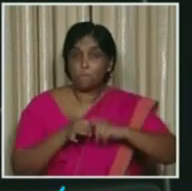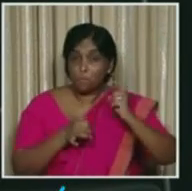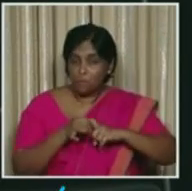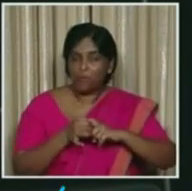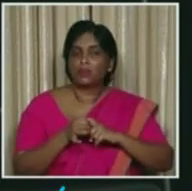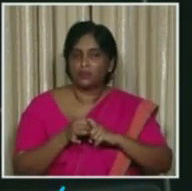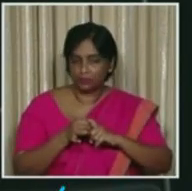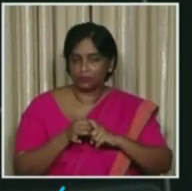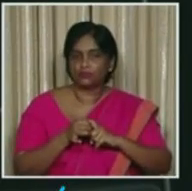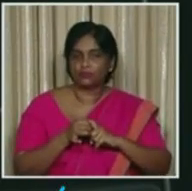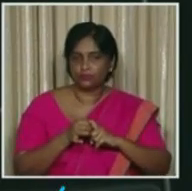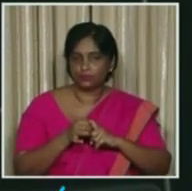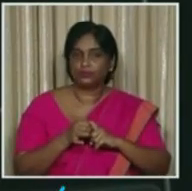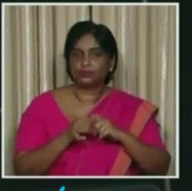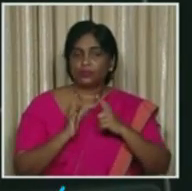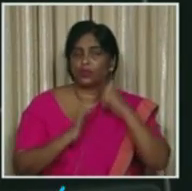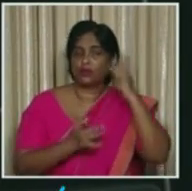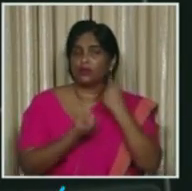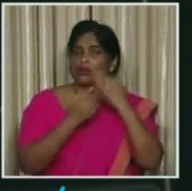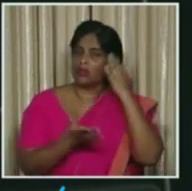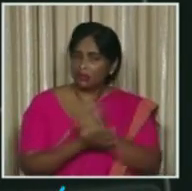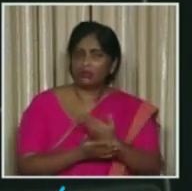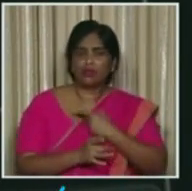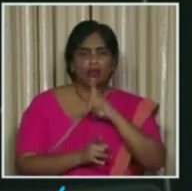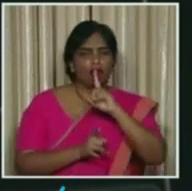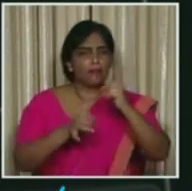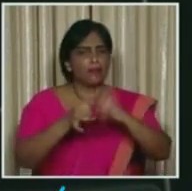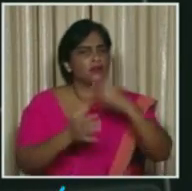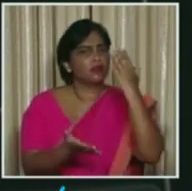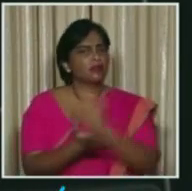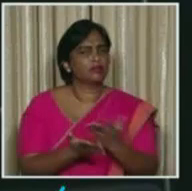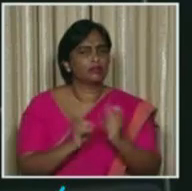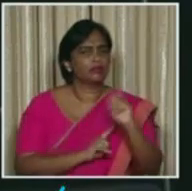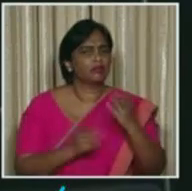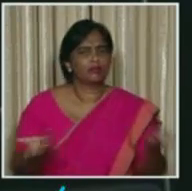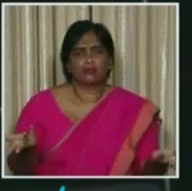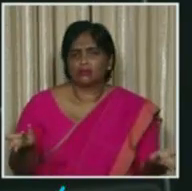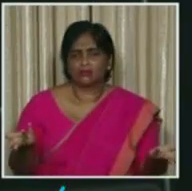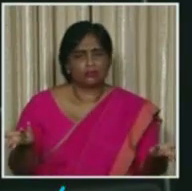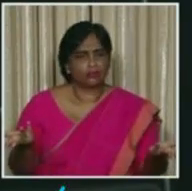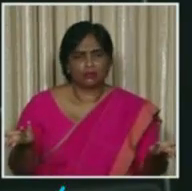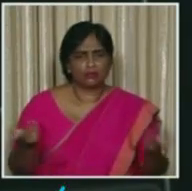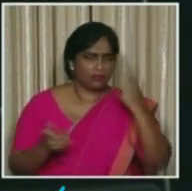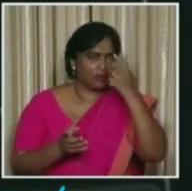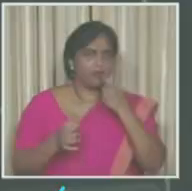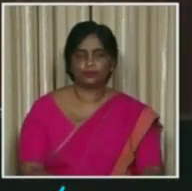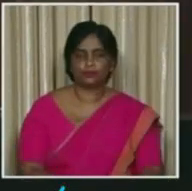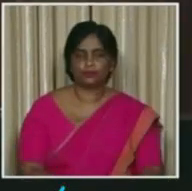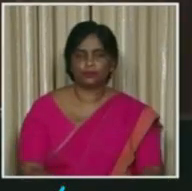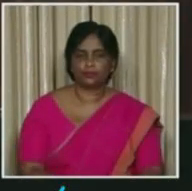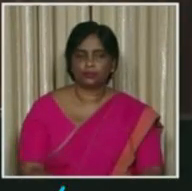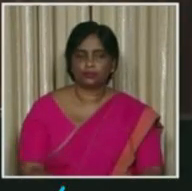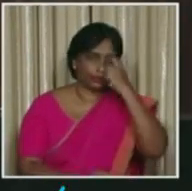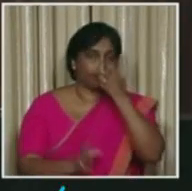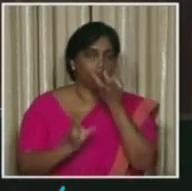එක. එතකොට එක පැත්තෙන් ජාත්‍යන්තර පරීක්ෂණයක් නවත්තලා අපි අහන පාස්කු ප්‍රශ්නෙත් නවත්තලා මේ පාර්ලිමේන්තුව. මොකද්ද මේ පාස්කු පාරේ වෙන සාධාරණේ ගත්තා. දැන්